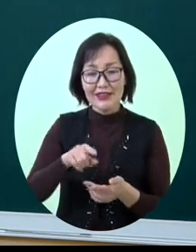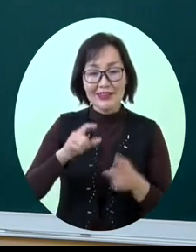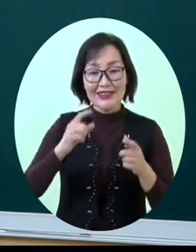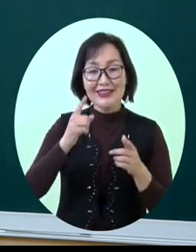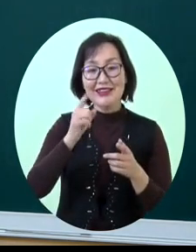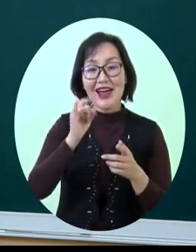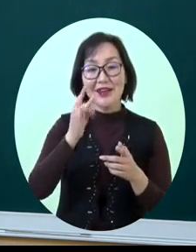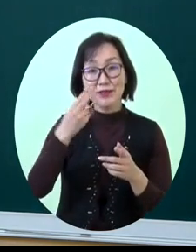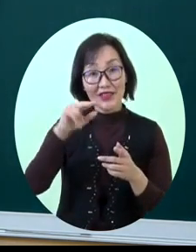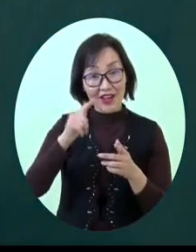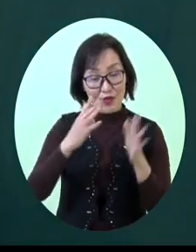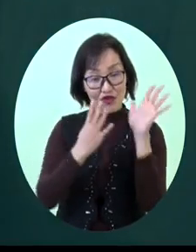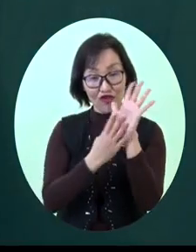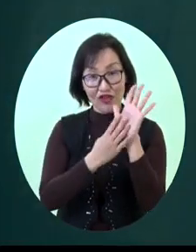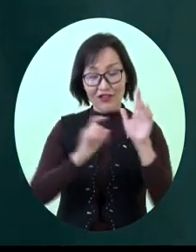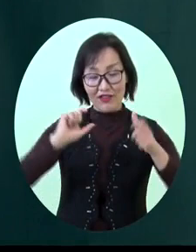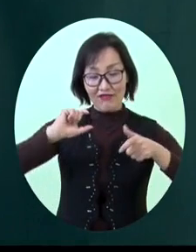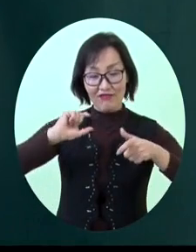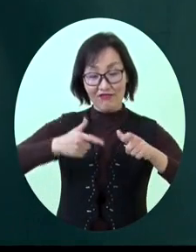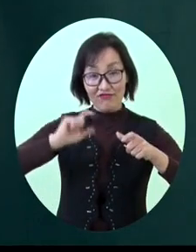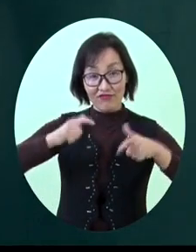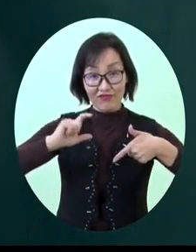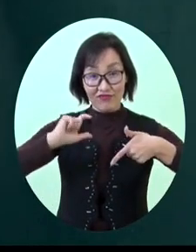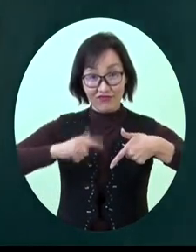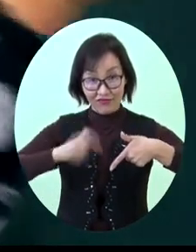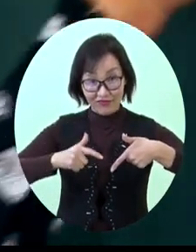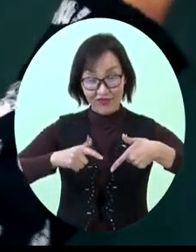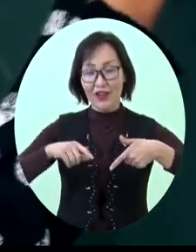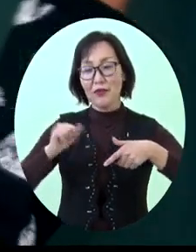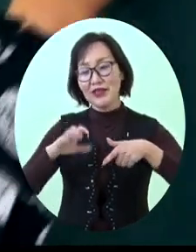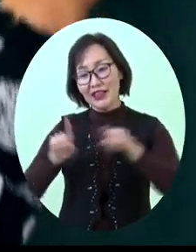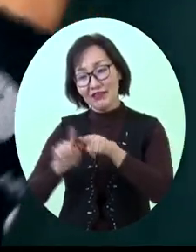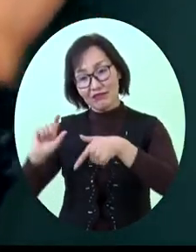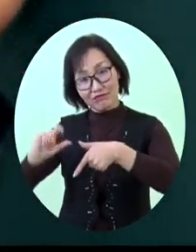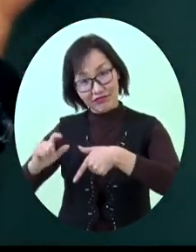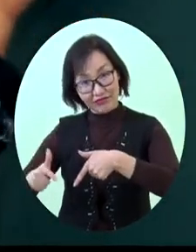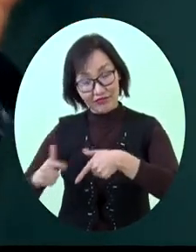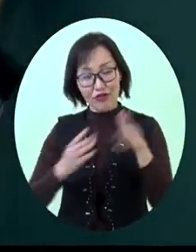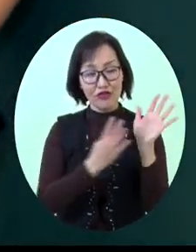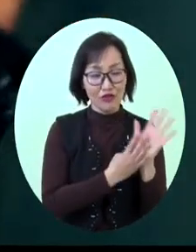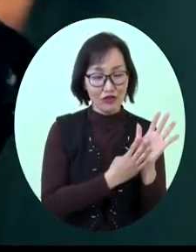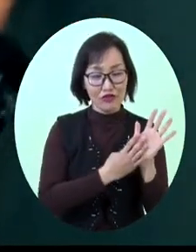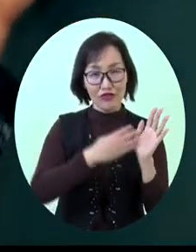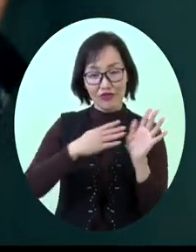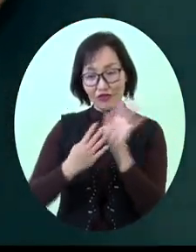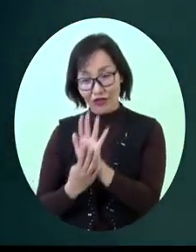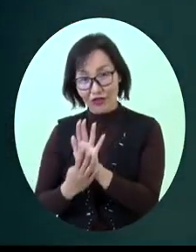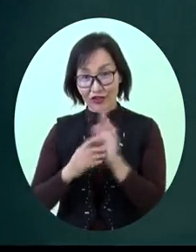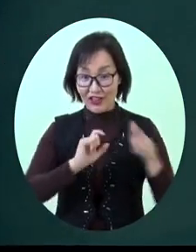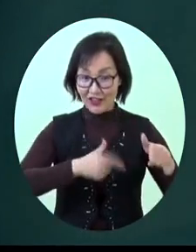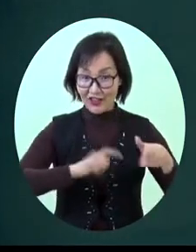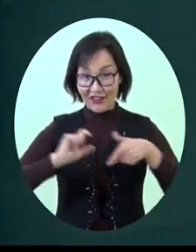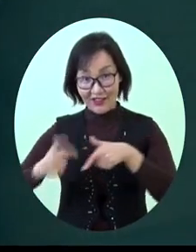маань заримдаг гээгүүлэгч. А, тэ бас заримдаг гээгүүлэгч. Тэгвэл заримдаг гээгүүлэгчийн араас орсон заримдаг